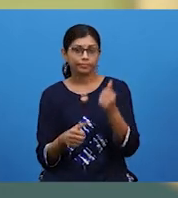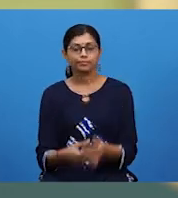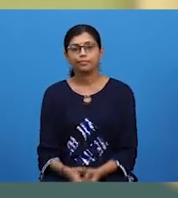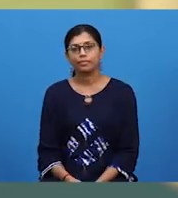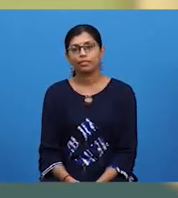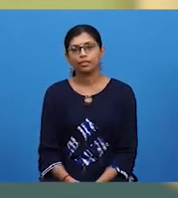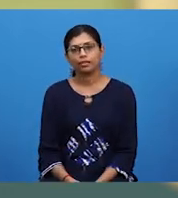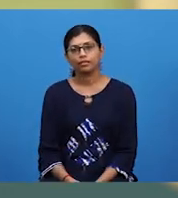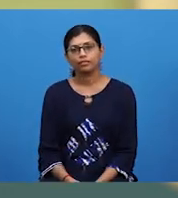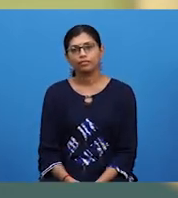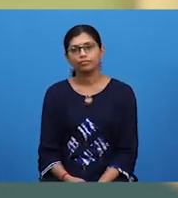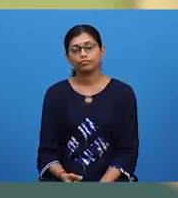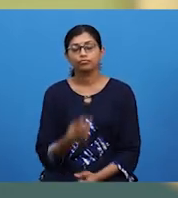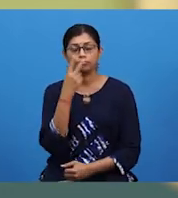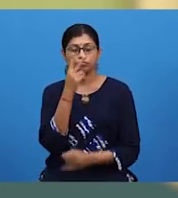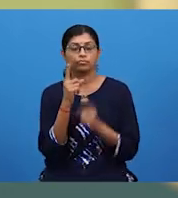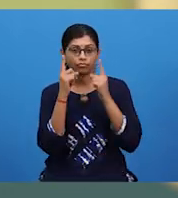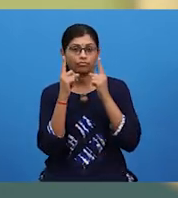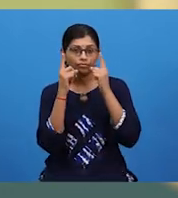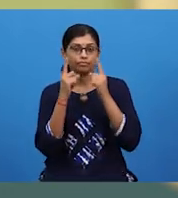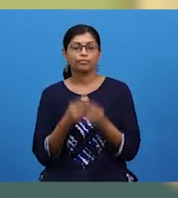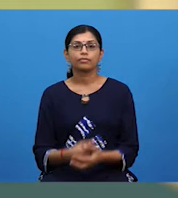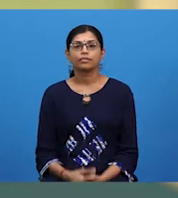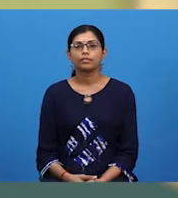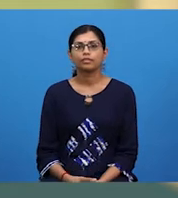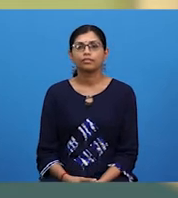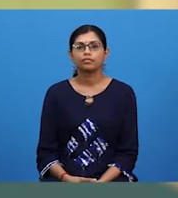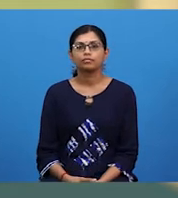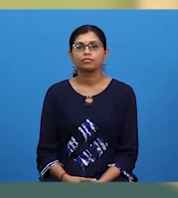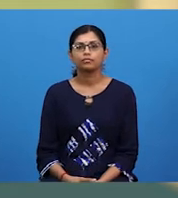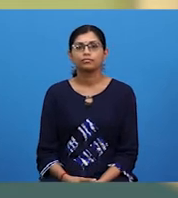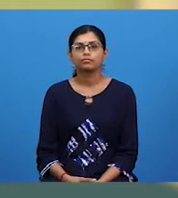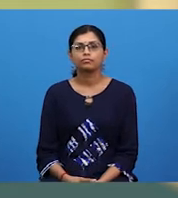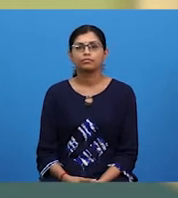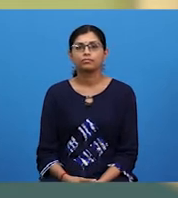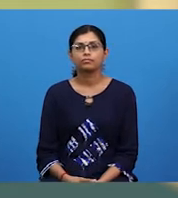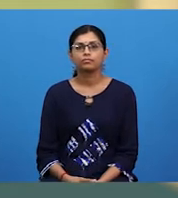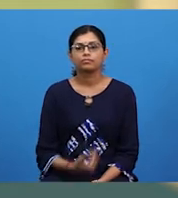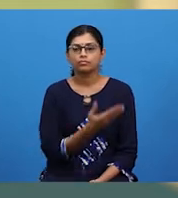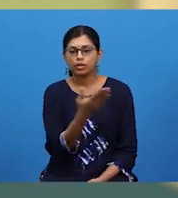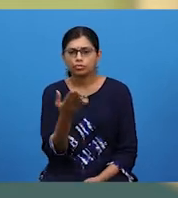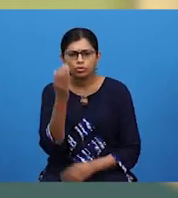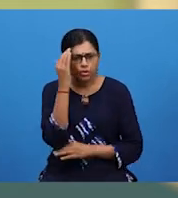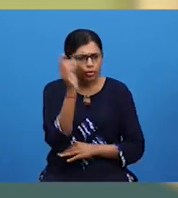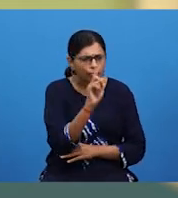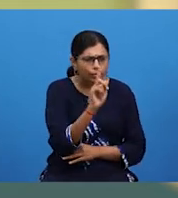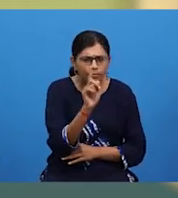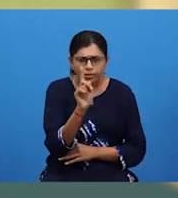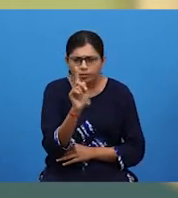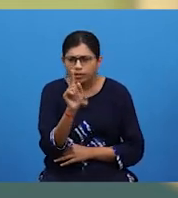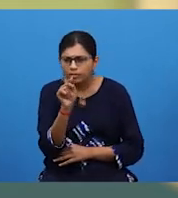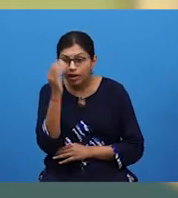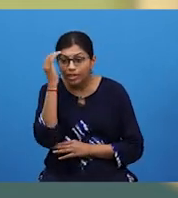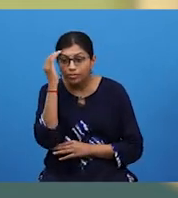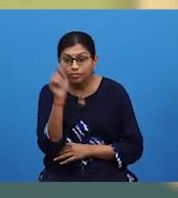Mari kita lihat slide yang dipaparkan dan cuba murid kena pasti setiap bahagian untuk sistem